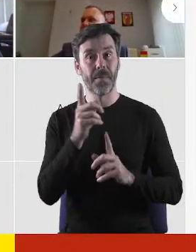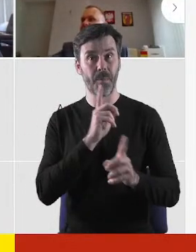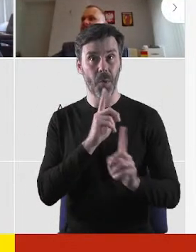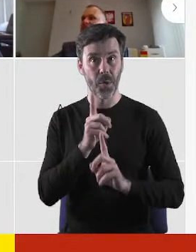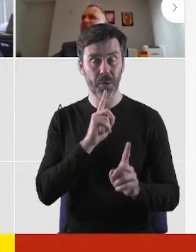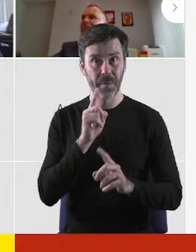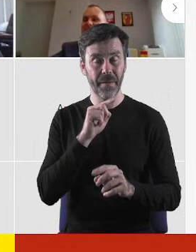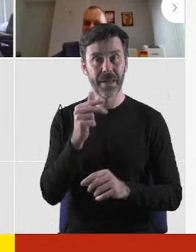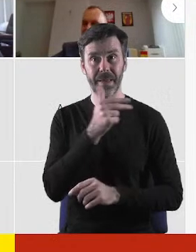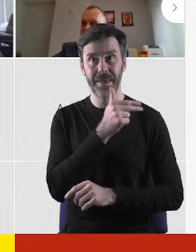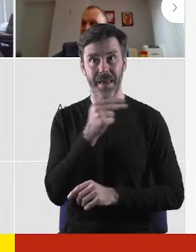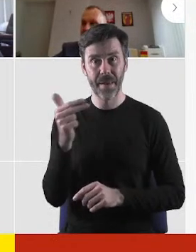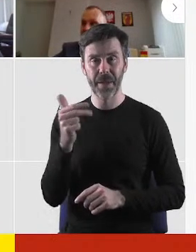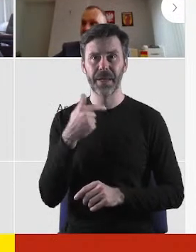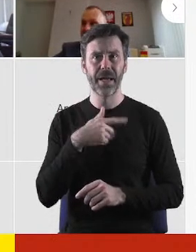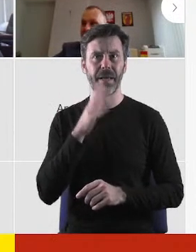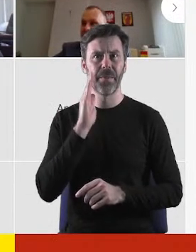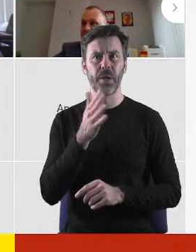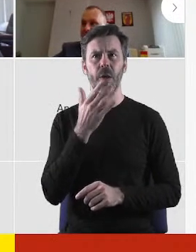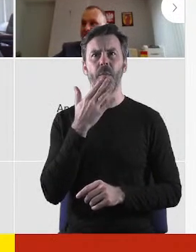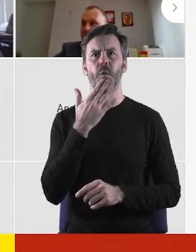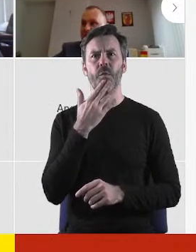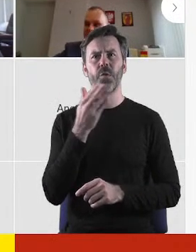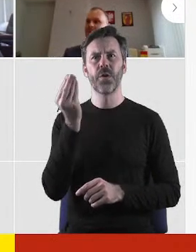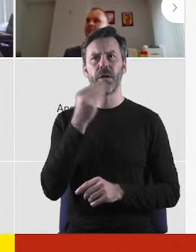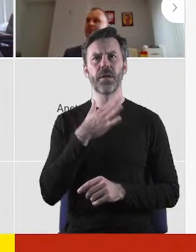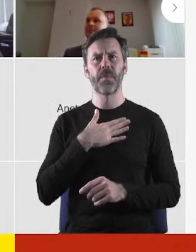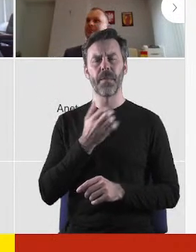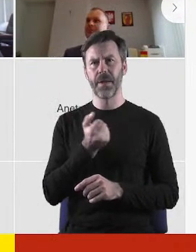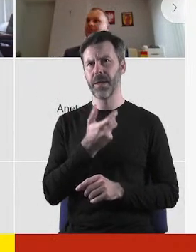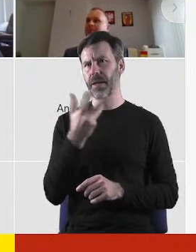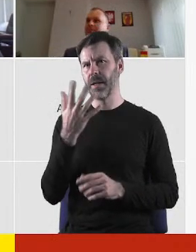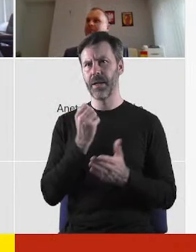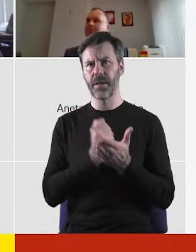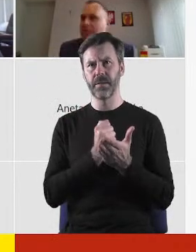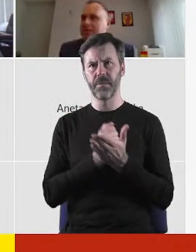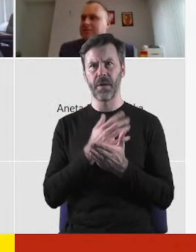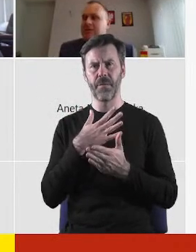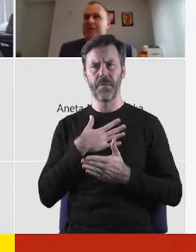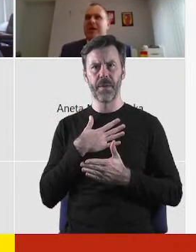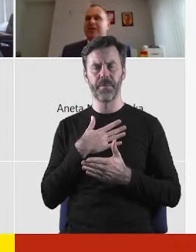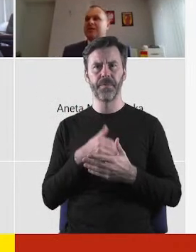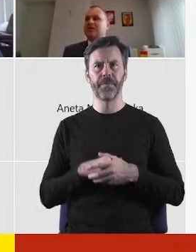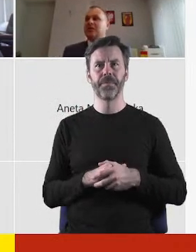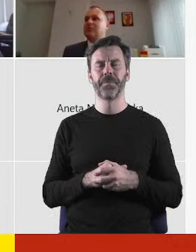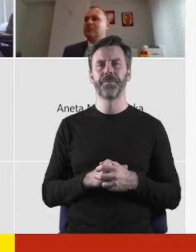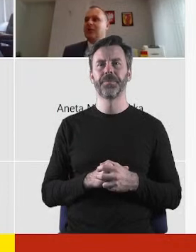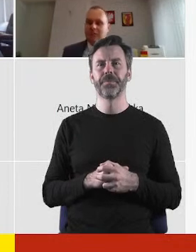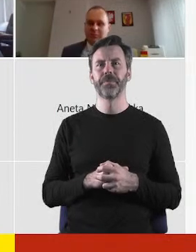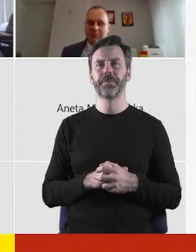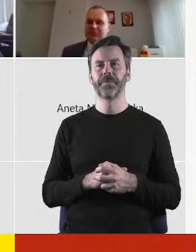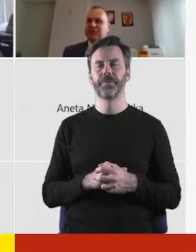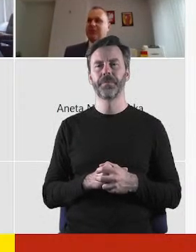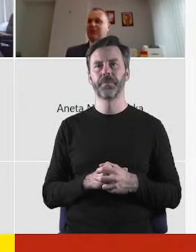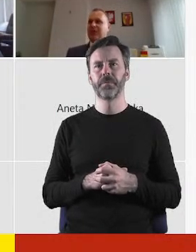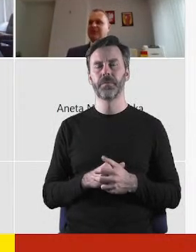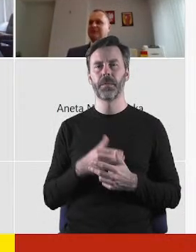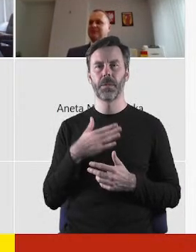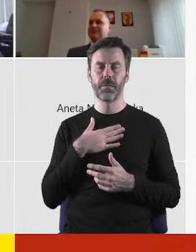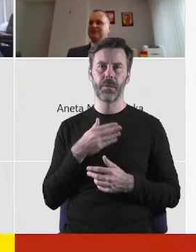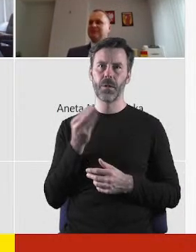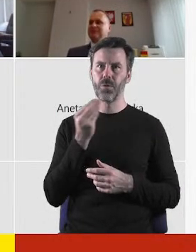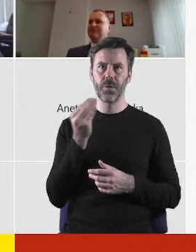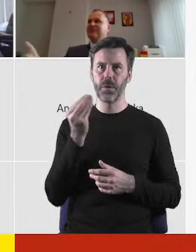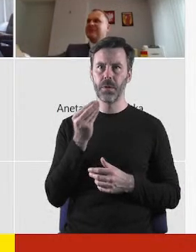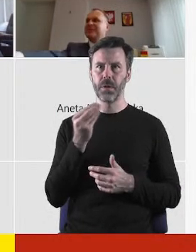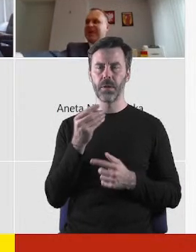w tym momencie mówił o tych kilku jeszcze rzeczach, które są z mojego punktu widzenia mocno dyskusyjne, ale rezerwuję sobie prawo do drugiego głosu w